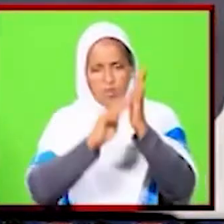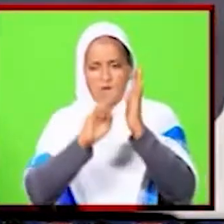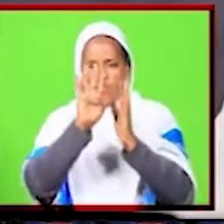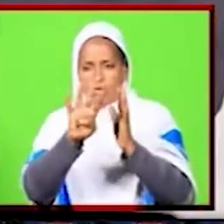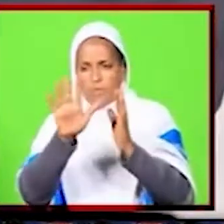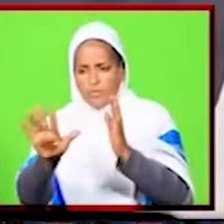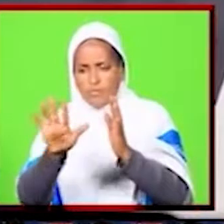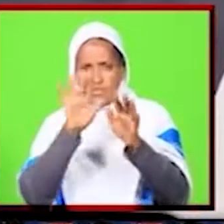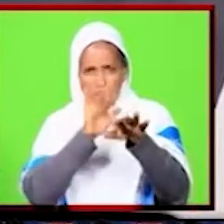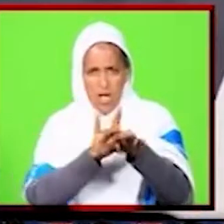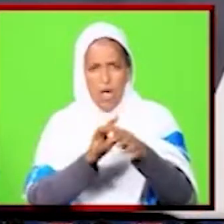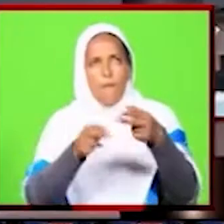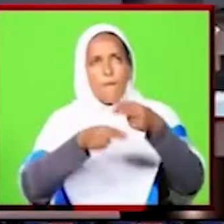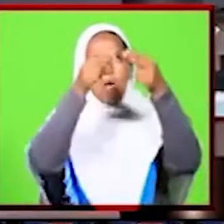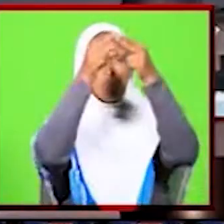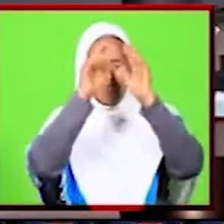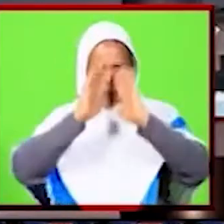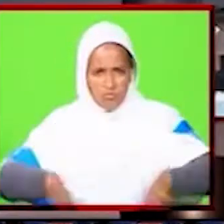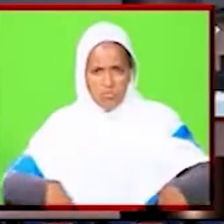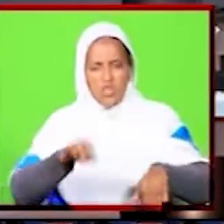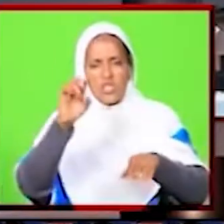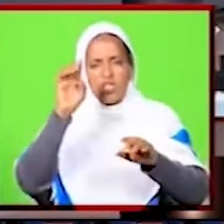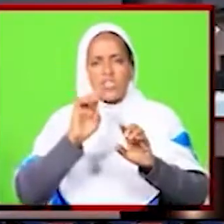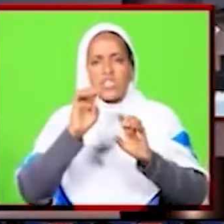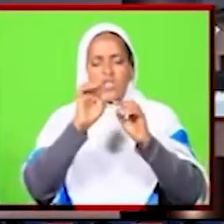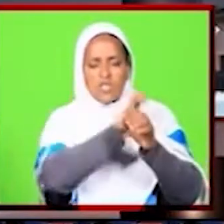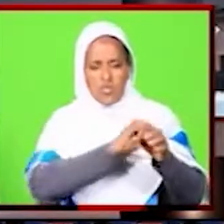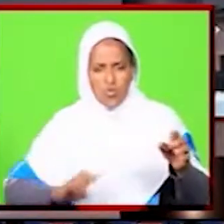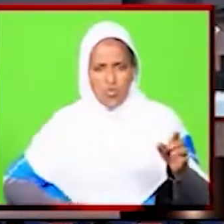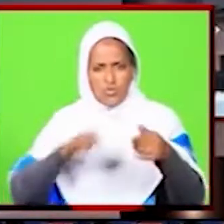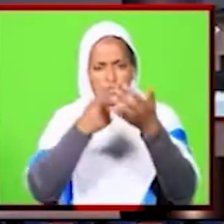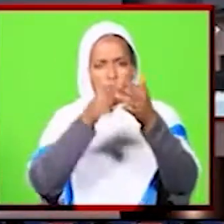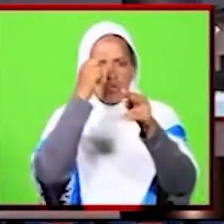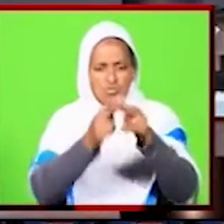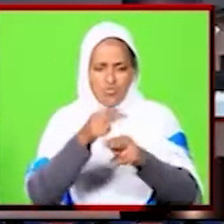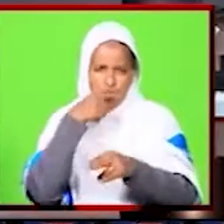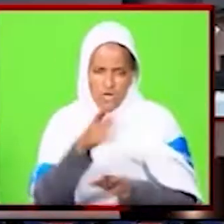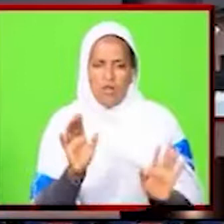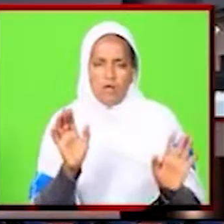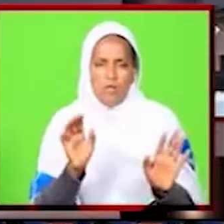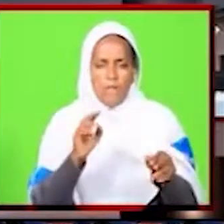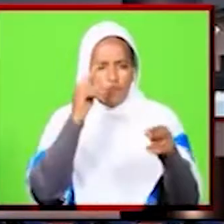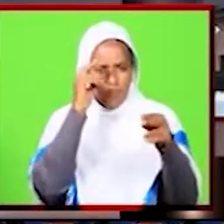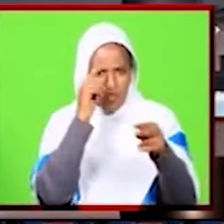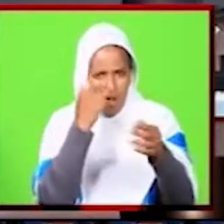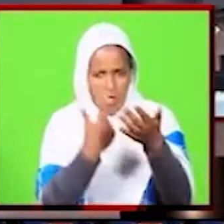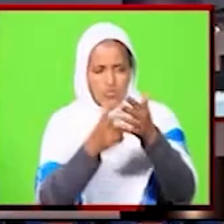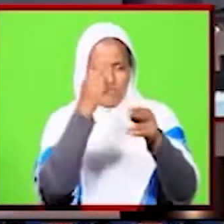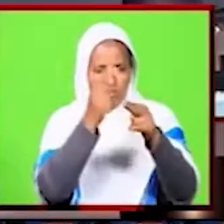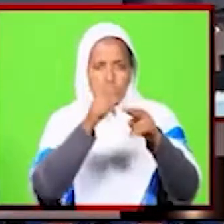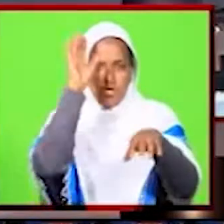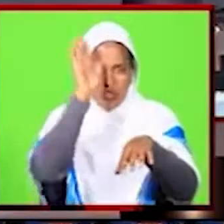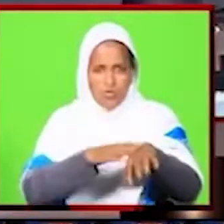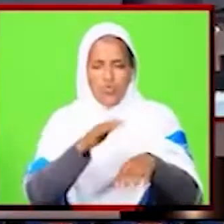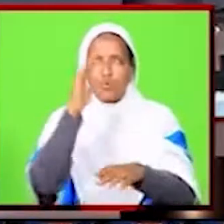ትንቢተ ኢሳያስ ምዕራፍ 45 ቁጥር 1 ላይ ባቢሎንን ስለሚያጠፋ ቂሮስ ተባለው ሜዶናዊ በስሙ ነው የተነገረ። በስሙ ተጠርቶ